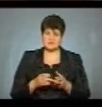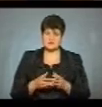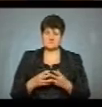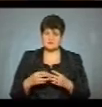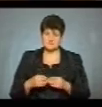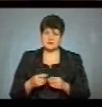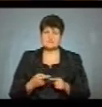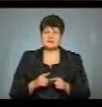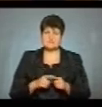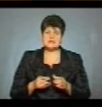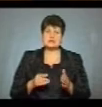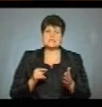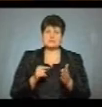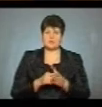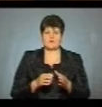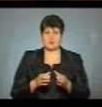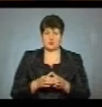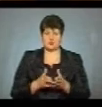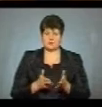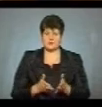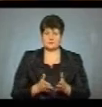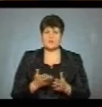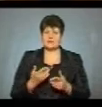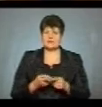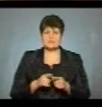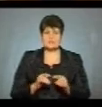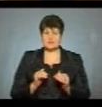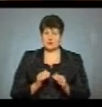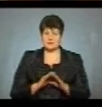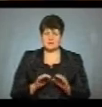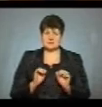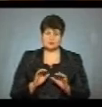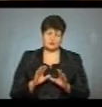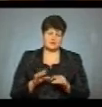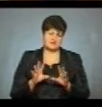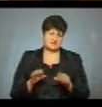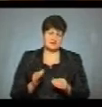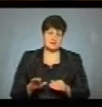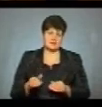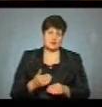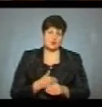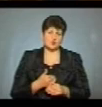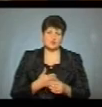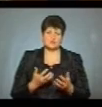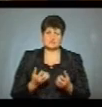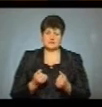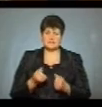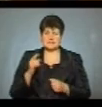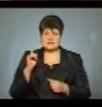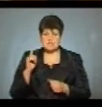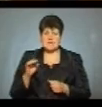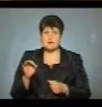ми це цільова група наша, ми більшості орієнтуємося. Але це не обмежується, це можуть бути всі діти, які би хотіли отримати знання